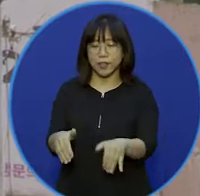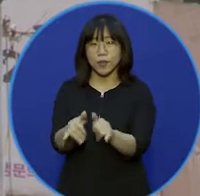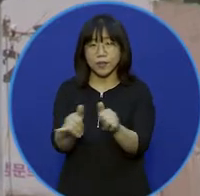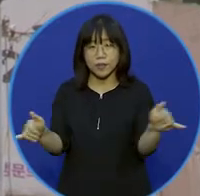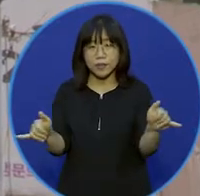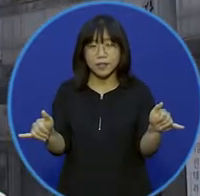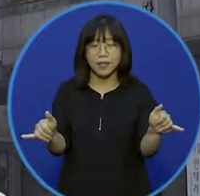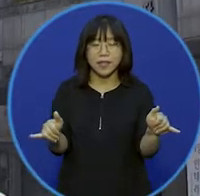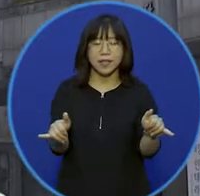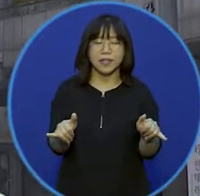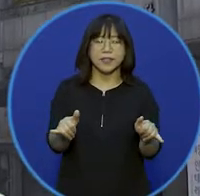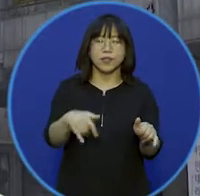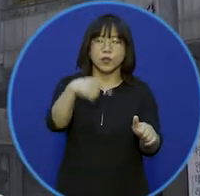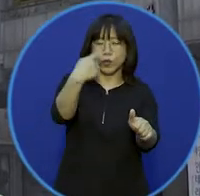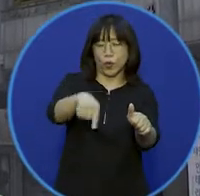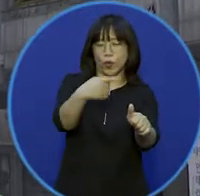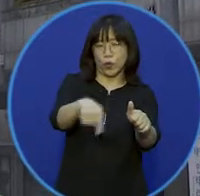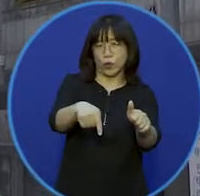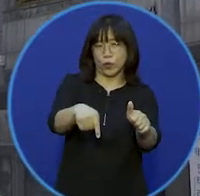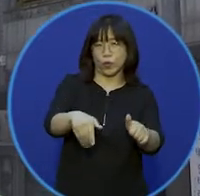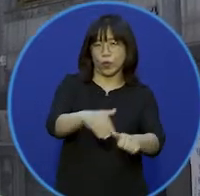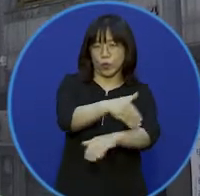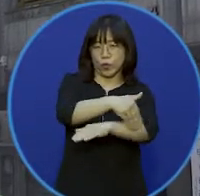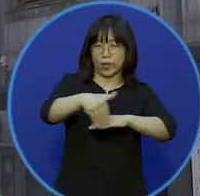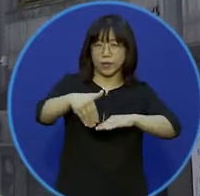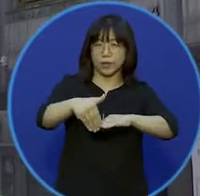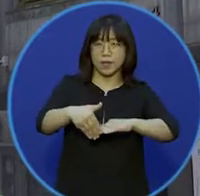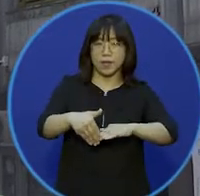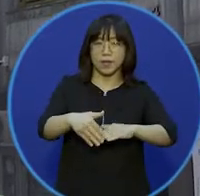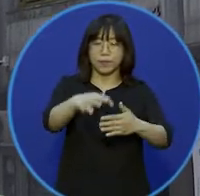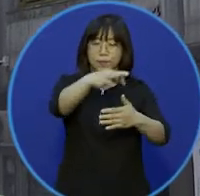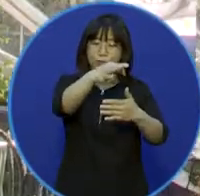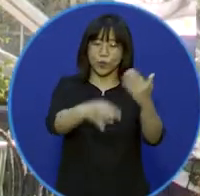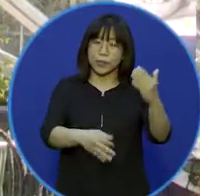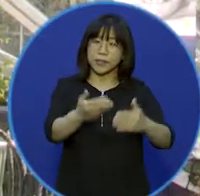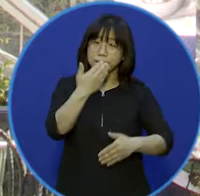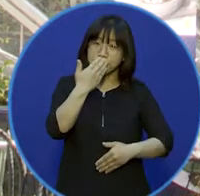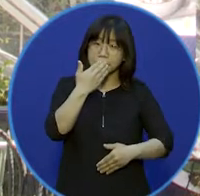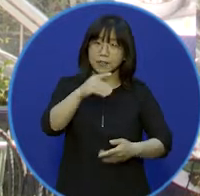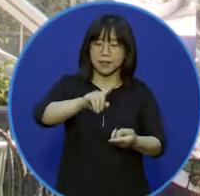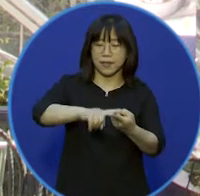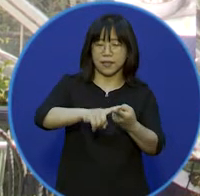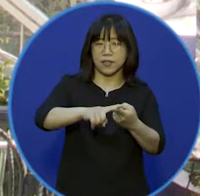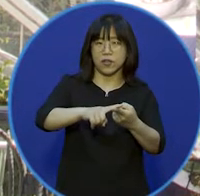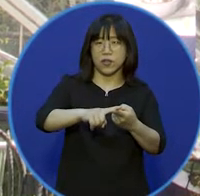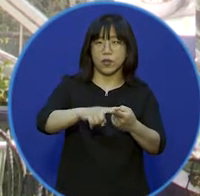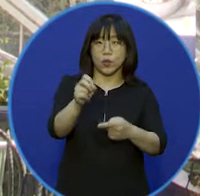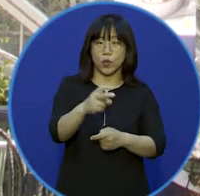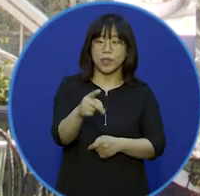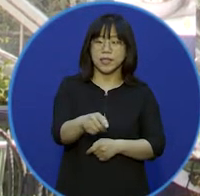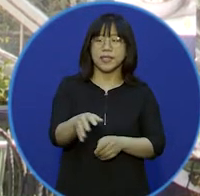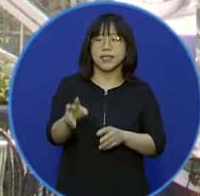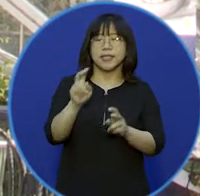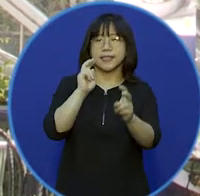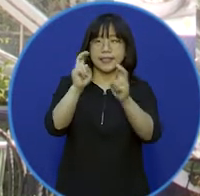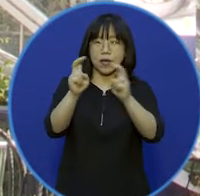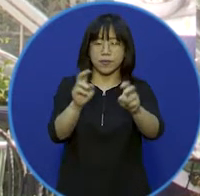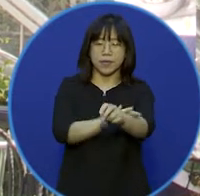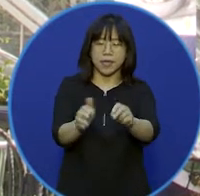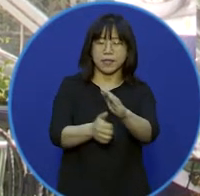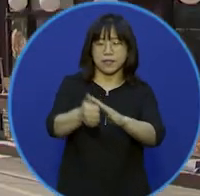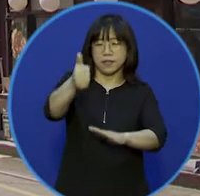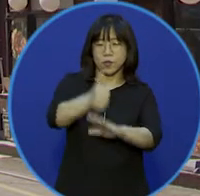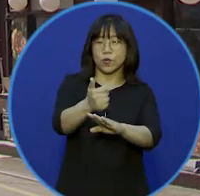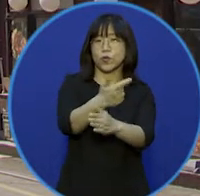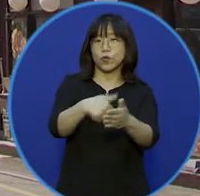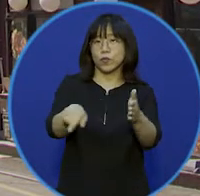내 상인과 종사원을 대상으로 맞춤형 교육을 진행하고 다양한 음식 개발 프로그램도 지원하는 등 사업이